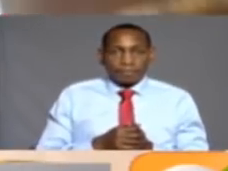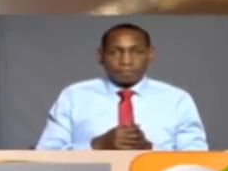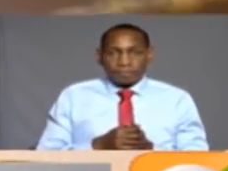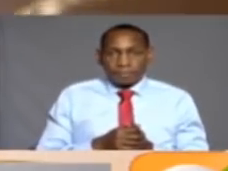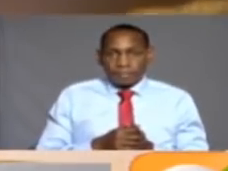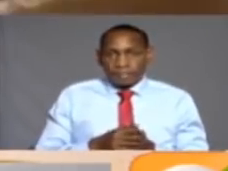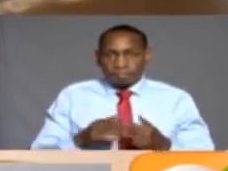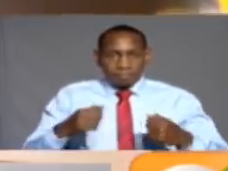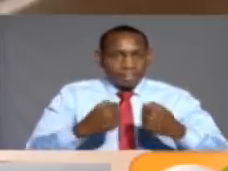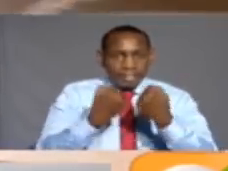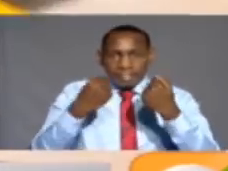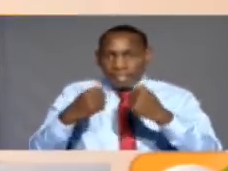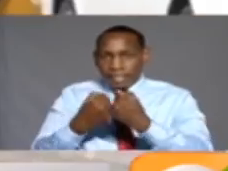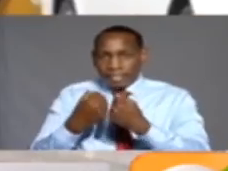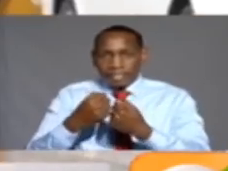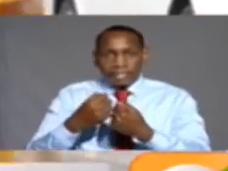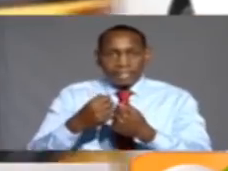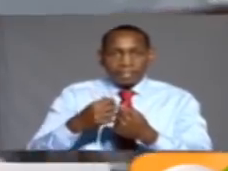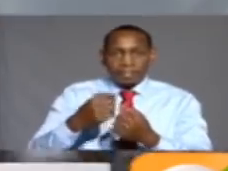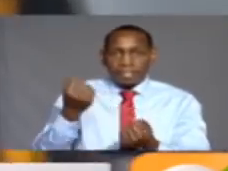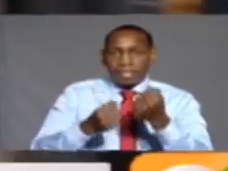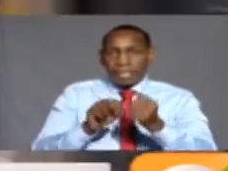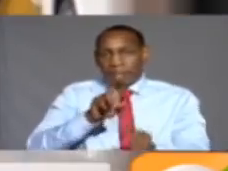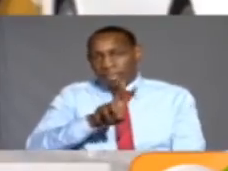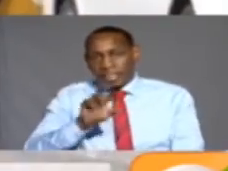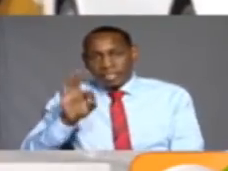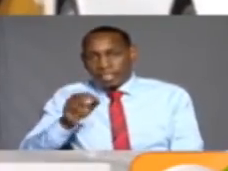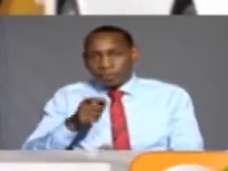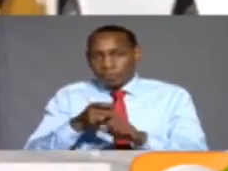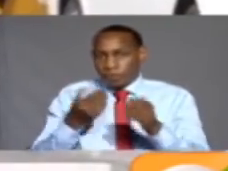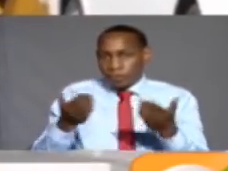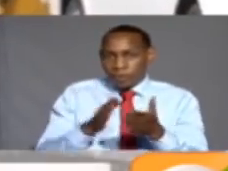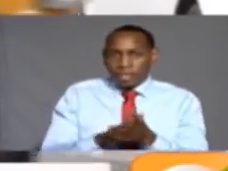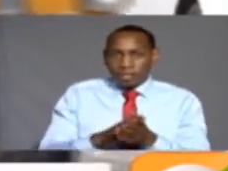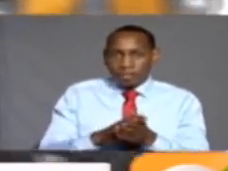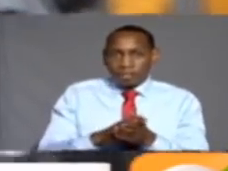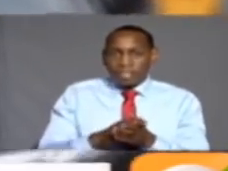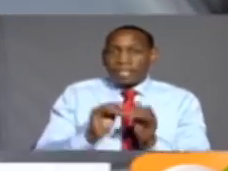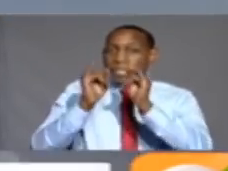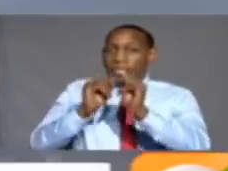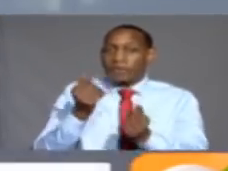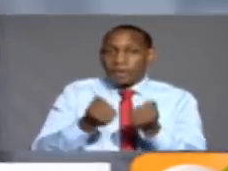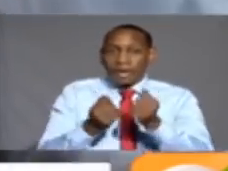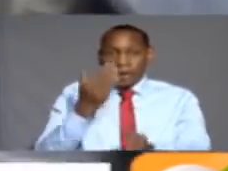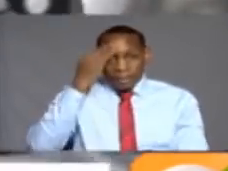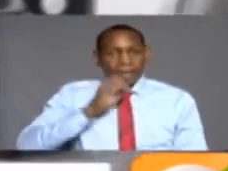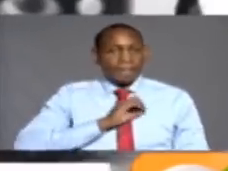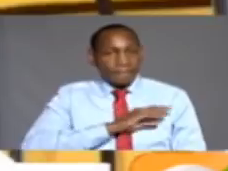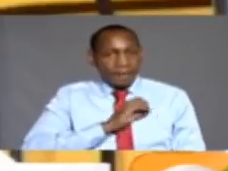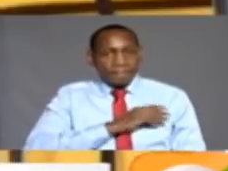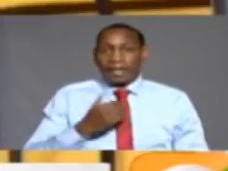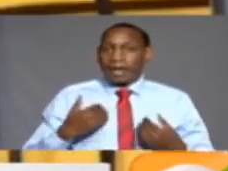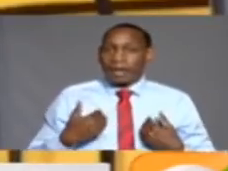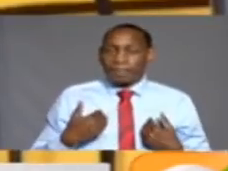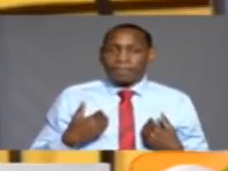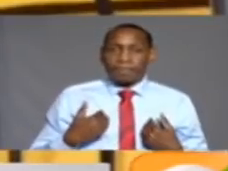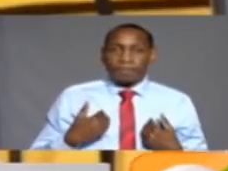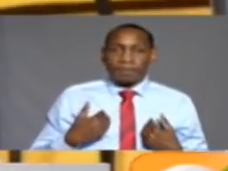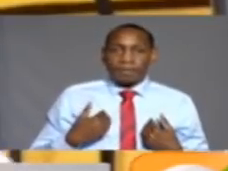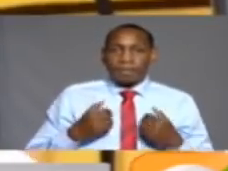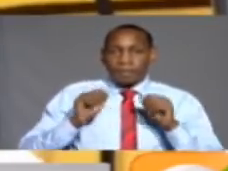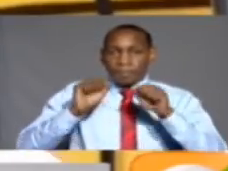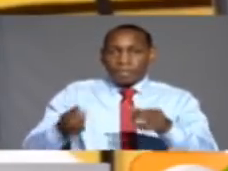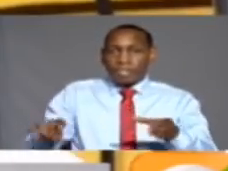niligonga gari kama tatu hivi mbele na zilikuwa zimetoka showroom kwa uoga. Nolo naweza